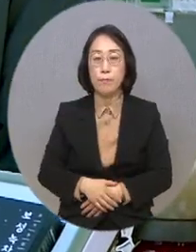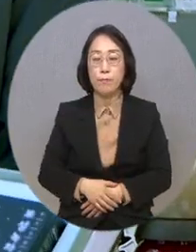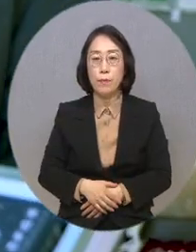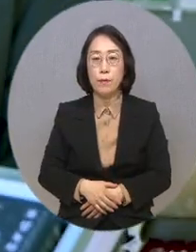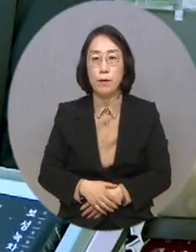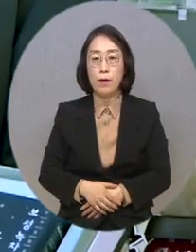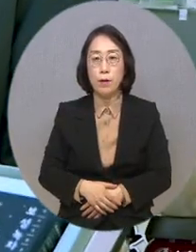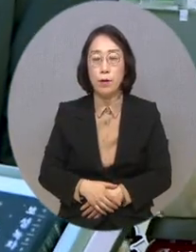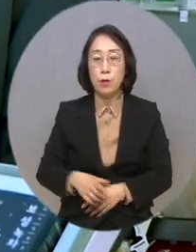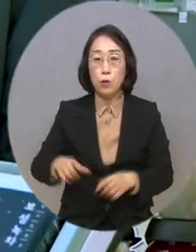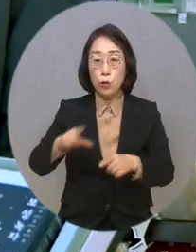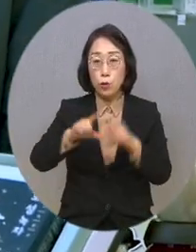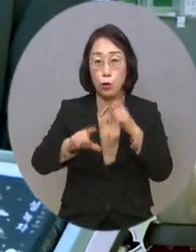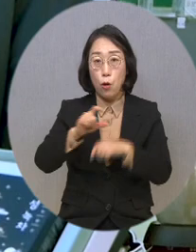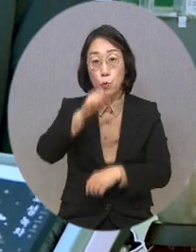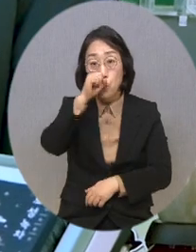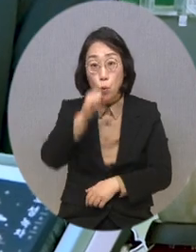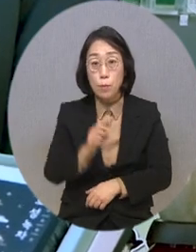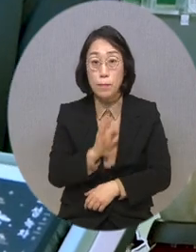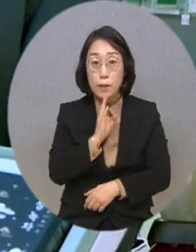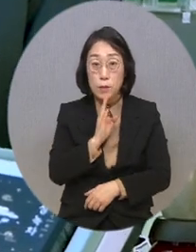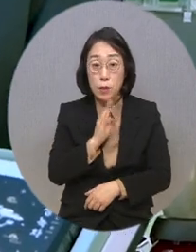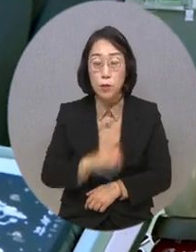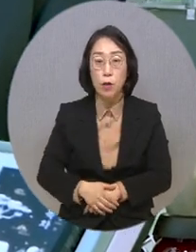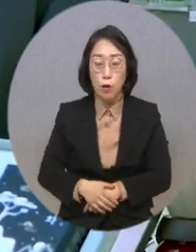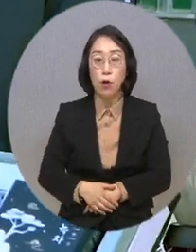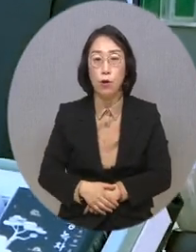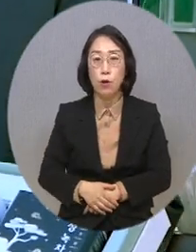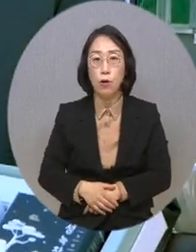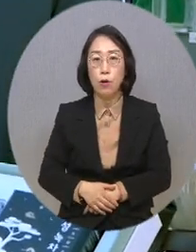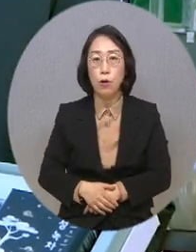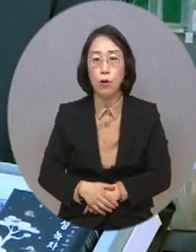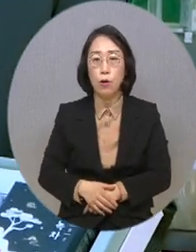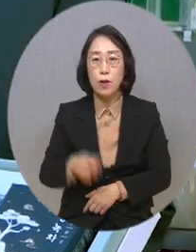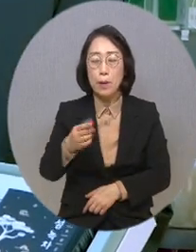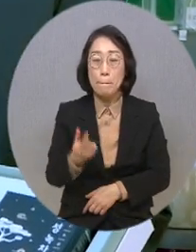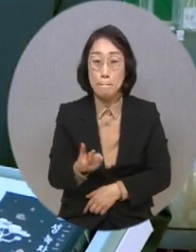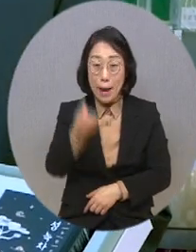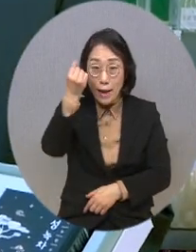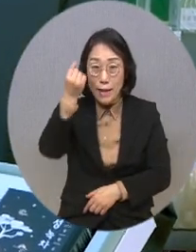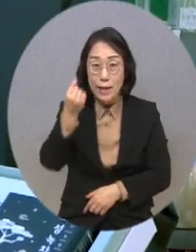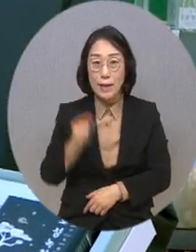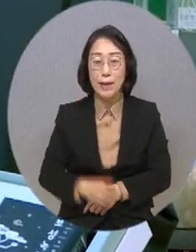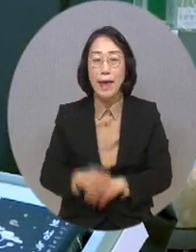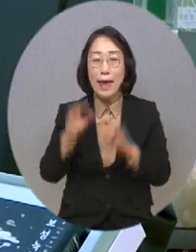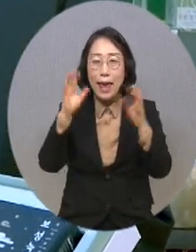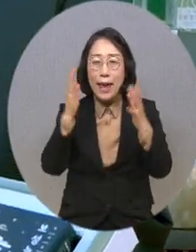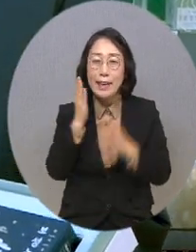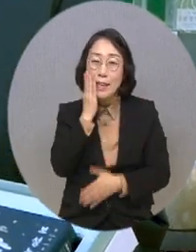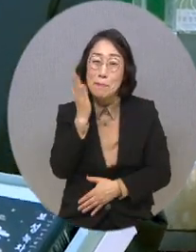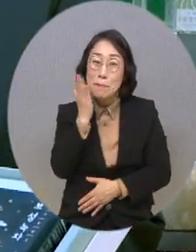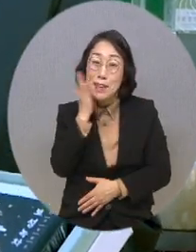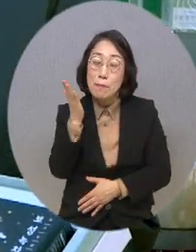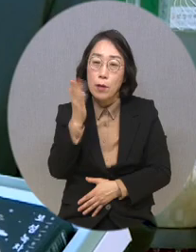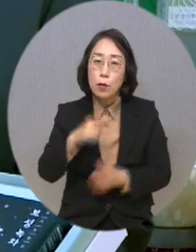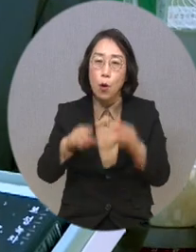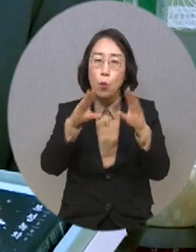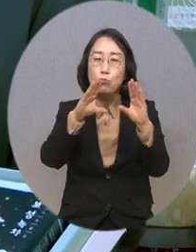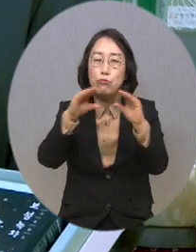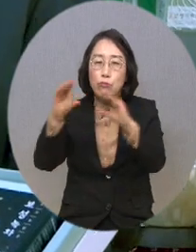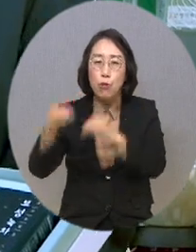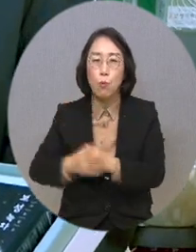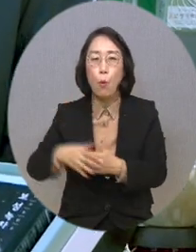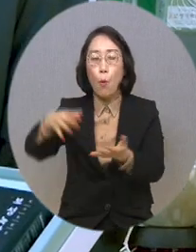그러면 뭐 더 좋은 거예요? 찻잎이 이제 일찍 따고 어린 잎일수록 훨씬 더 부드럽고 순하면서요. 부드럽고. 먹기가 훨씬